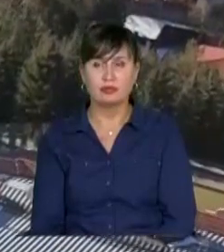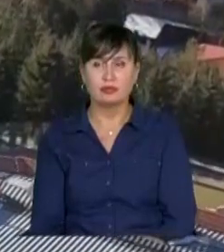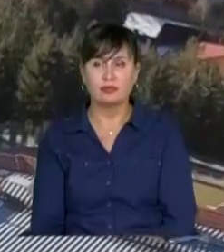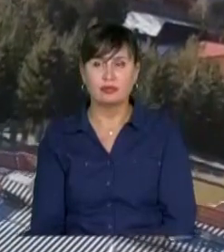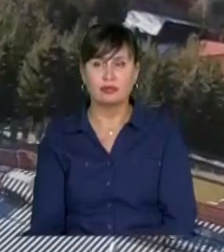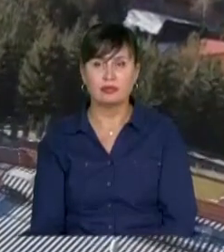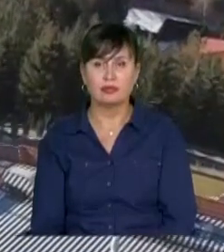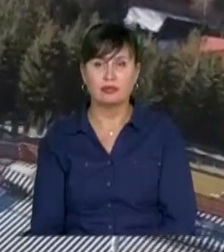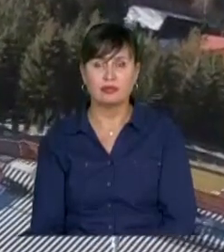Алмата